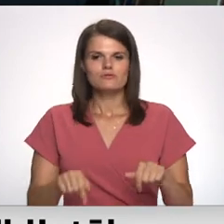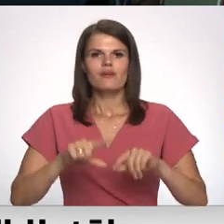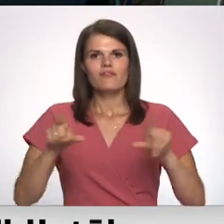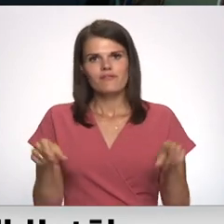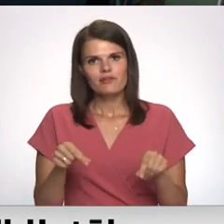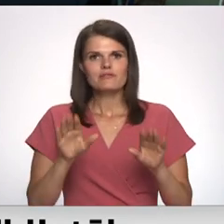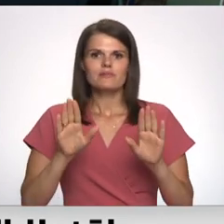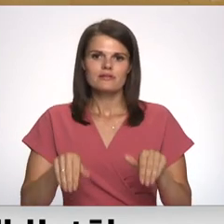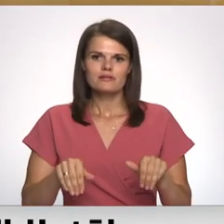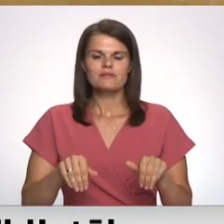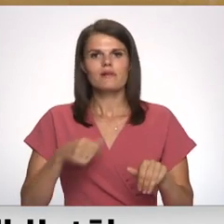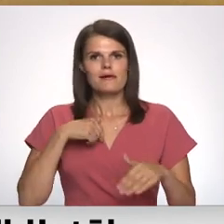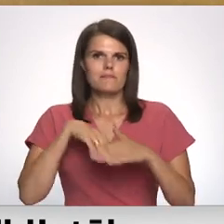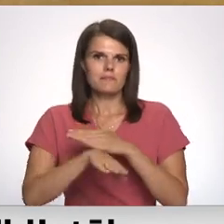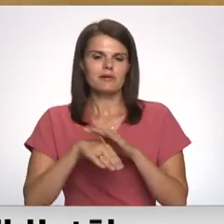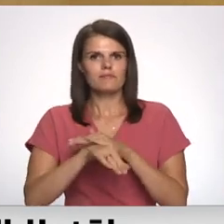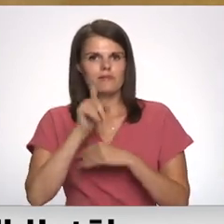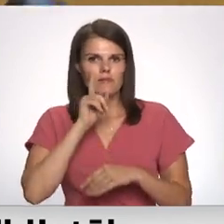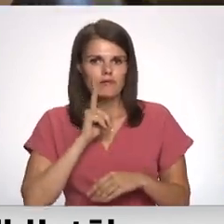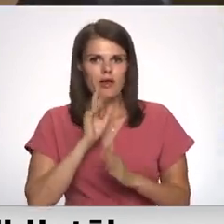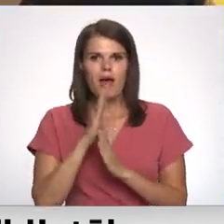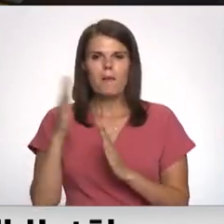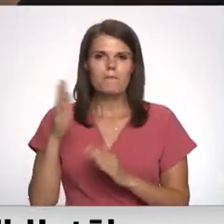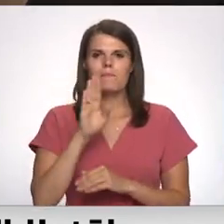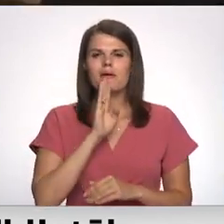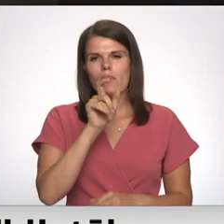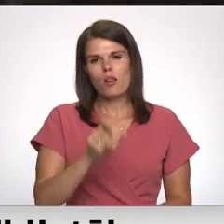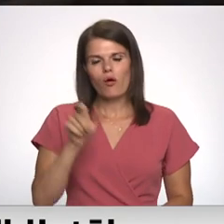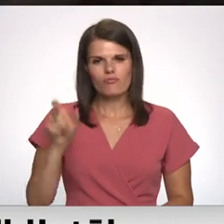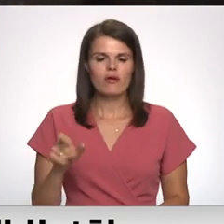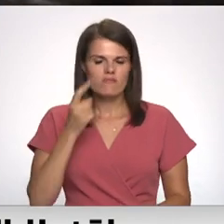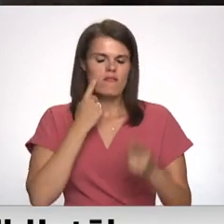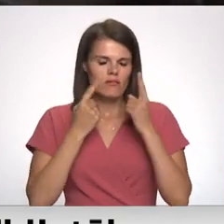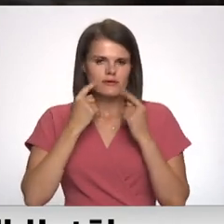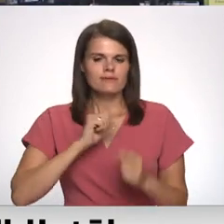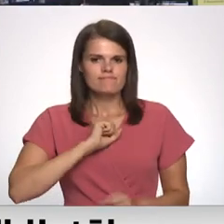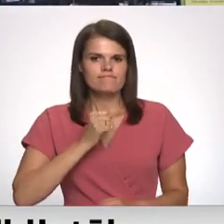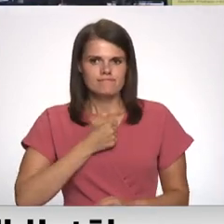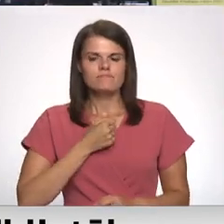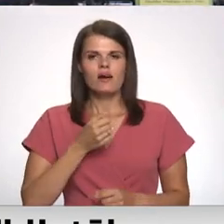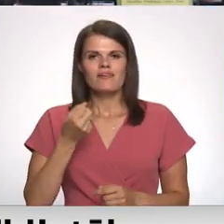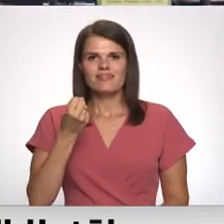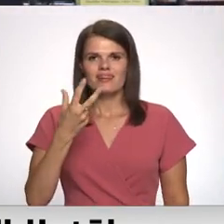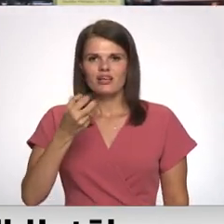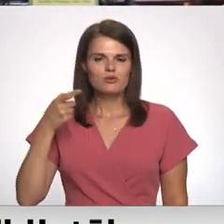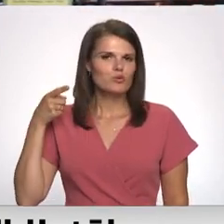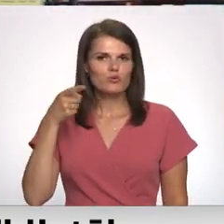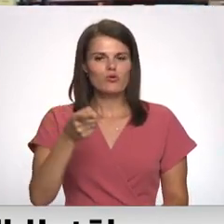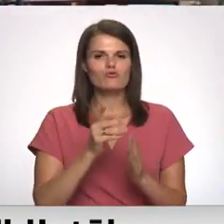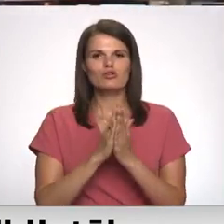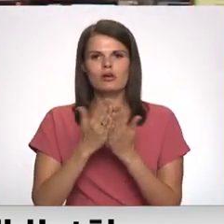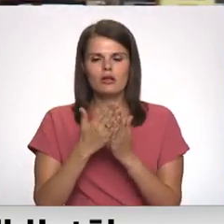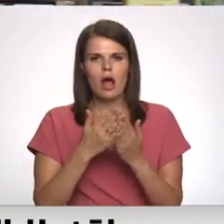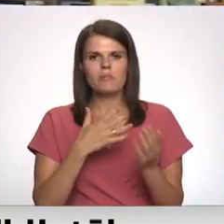varu nosprintēt. Bibliotekāris ar asarām acīs neslēpj, ka 13 000 grāmatu uzdots pārvest uz centrālo bibliotēku